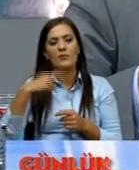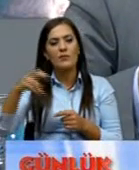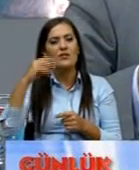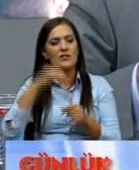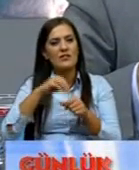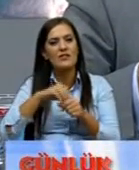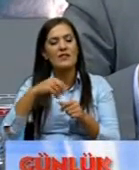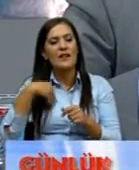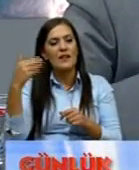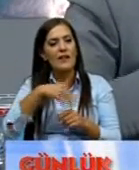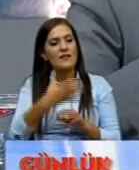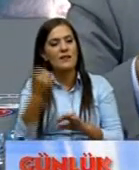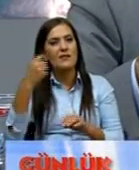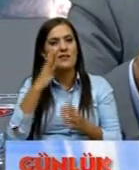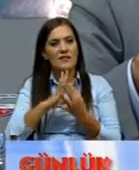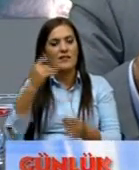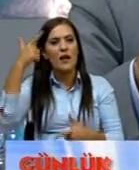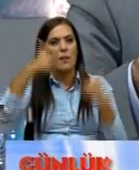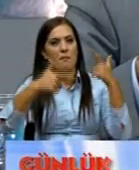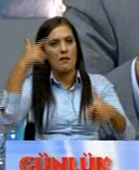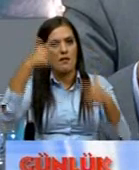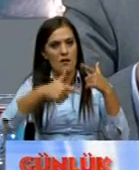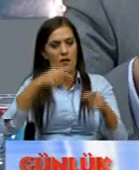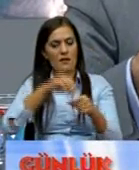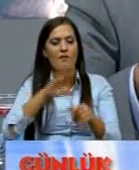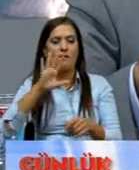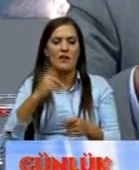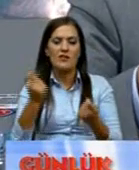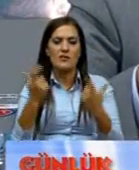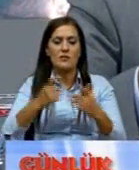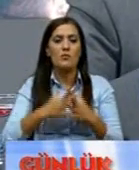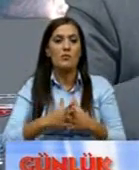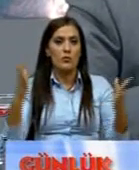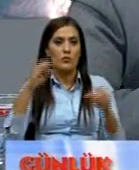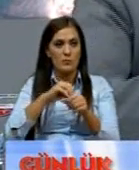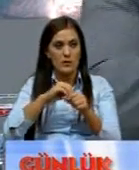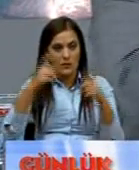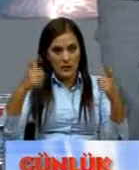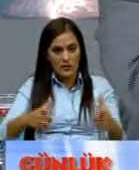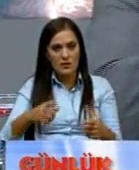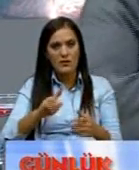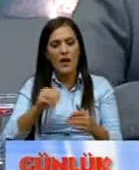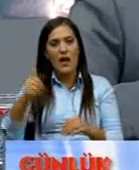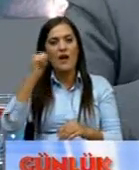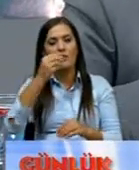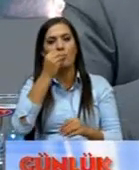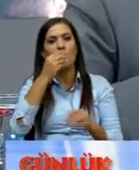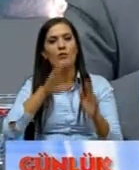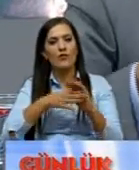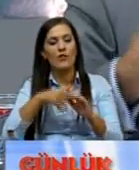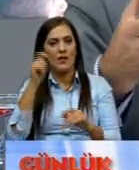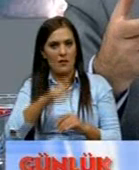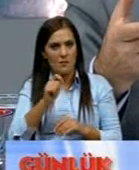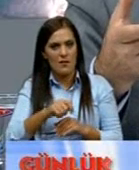müşterilerimize göstermek adına kamera sistemiyle veya iş yerimiz büyük bir mekan içerisindeyse arka kısmını mutfak yapmak